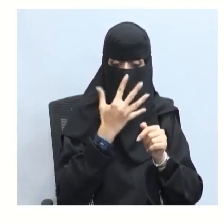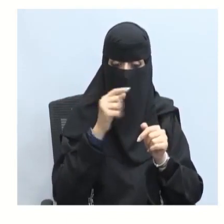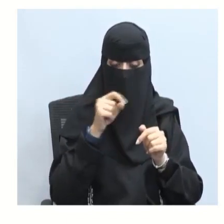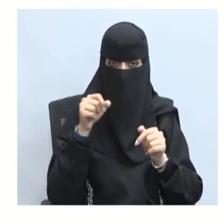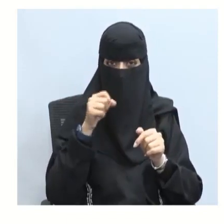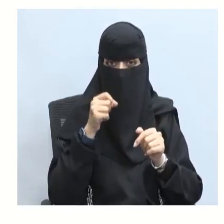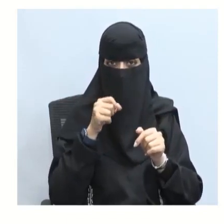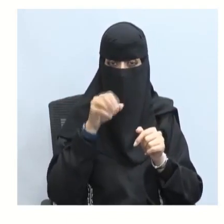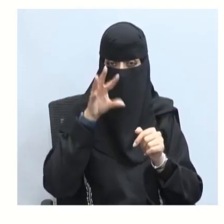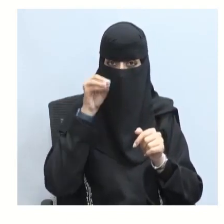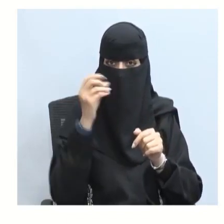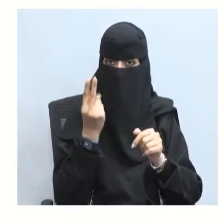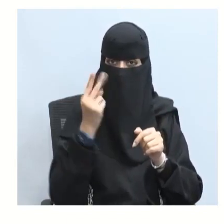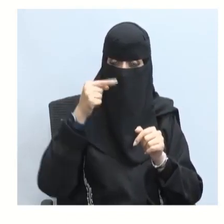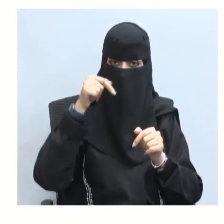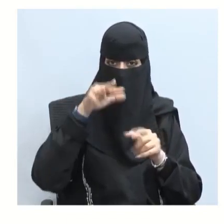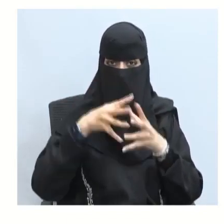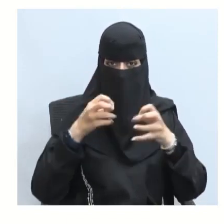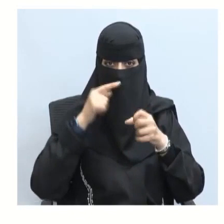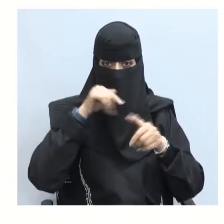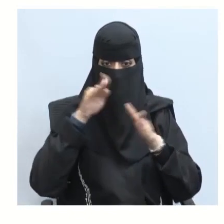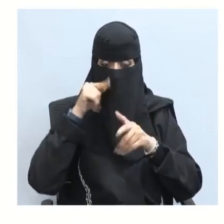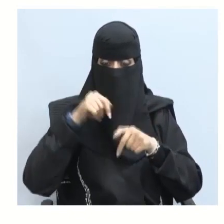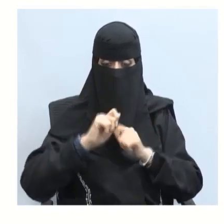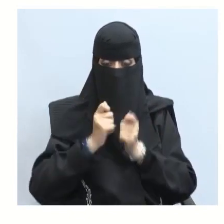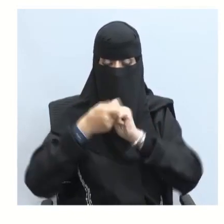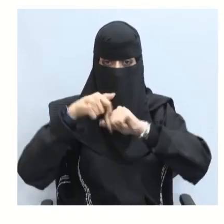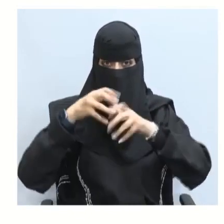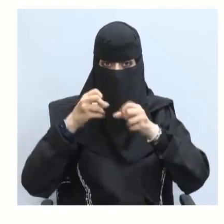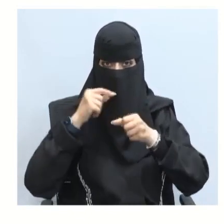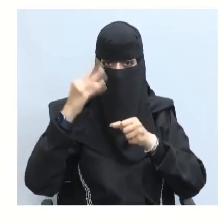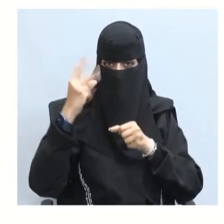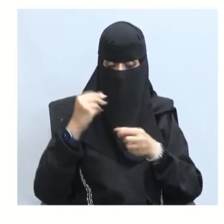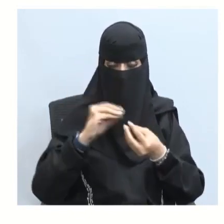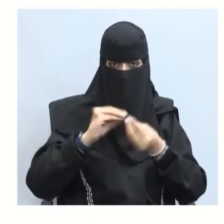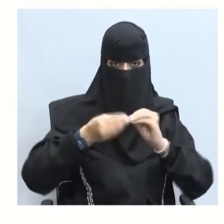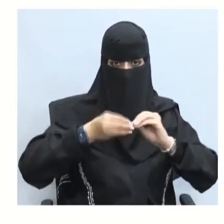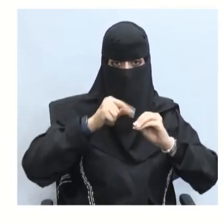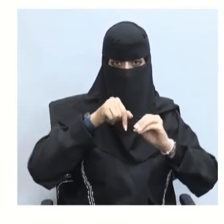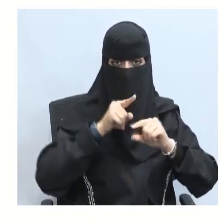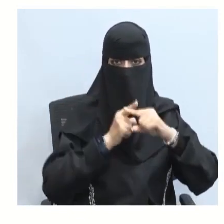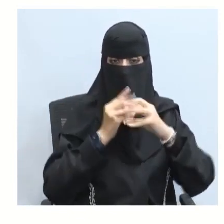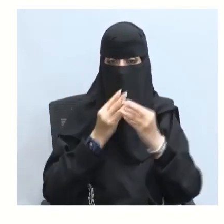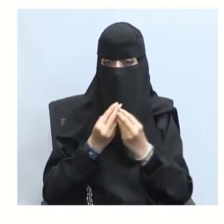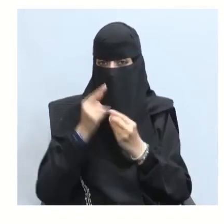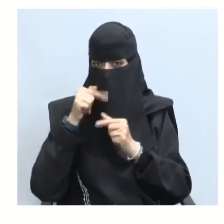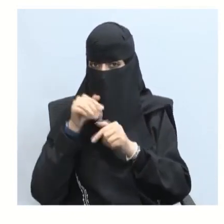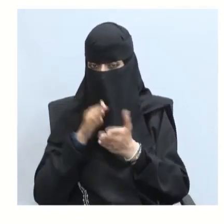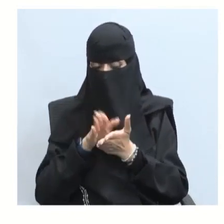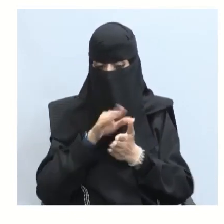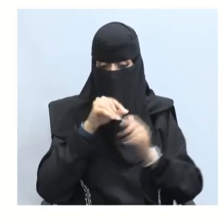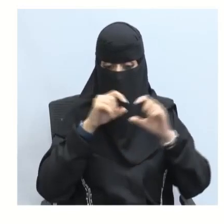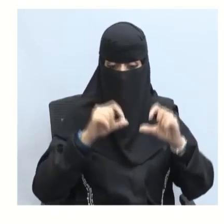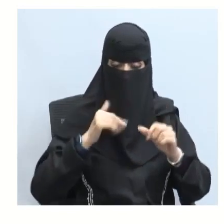اتش 12 حلل النمط الذي تتغير فيه نسبه اتحاد عدد ذرات الكربون الى عدد ذرات الهيدروجين في كل